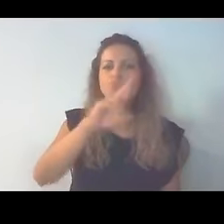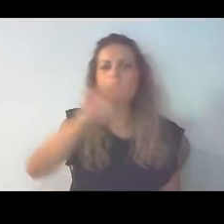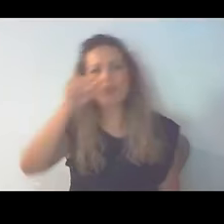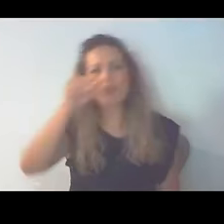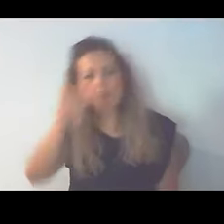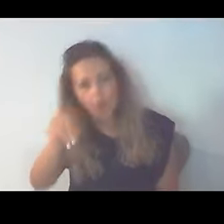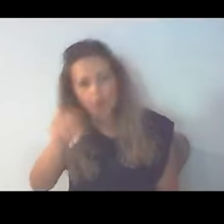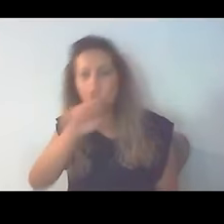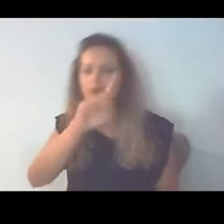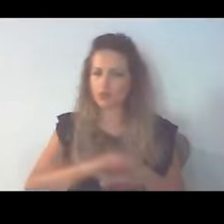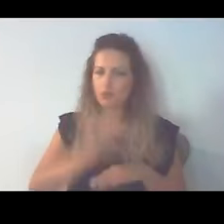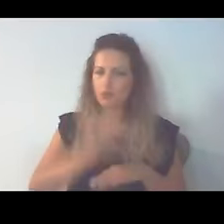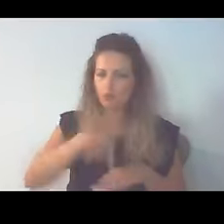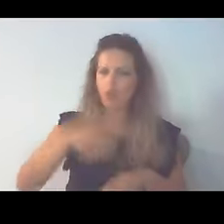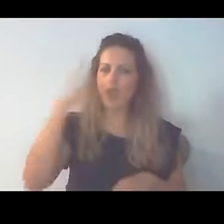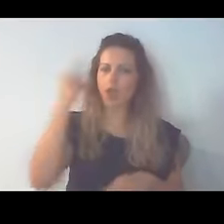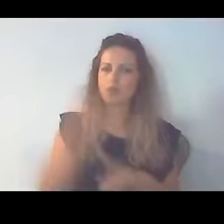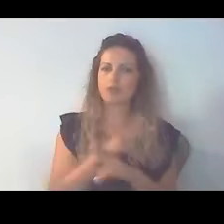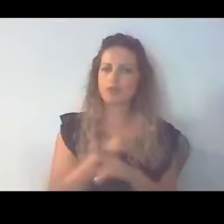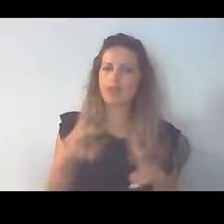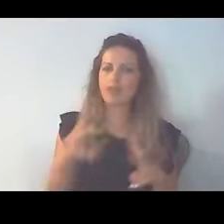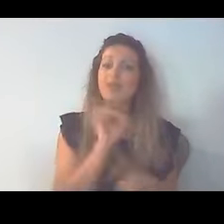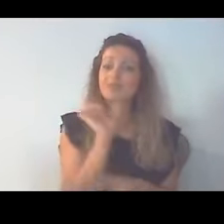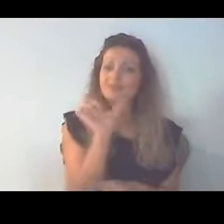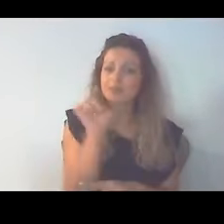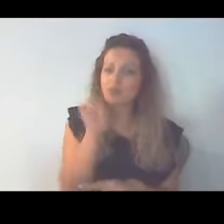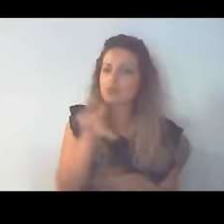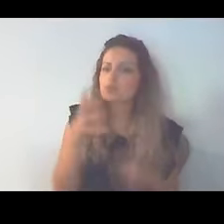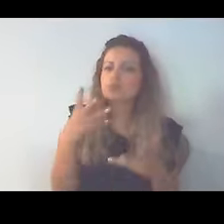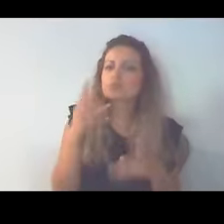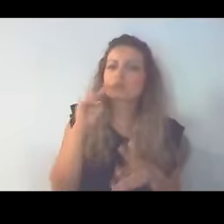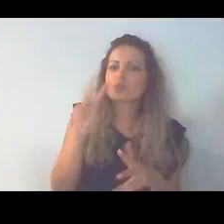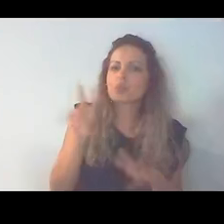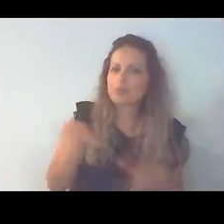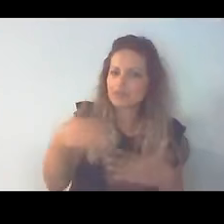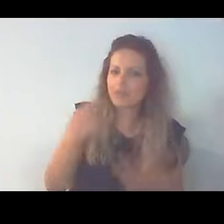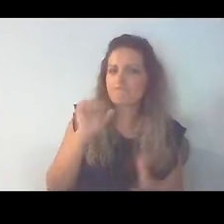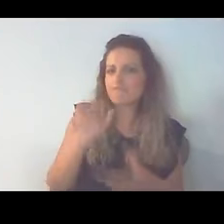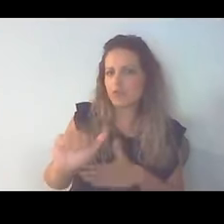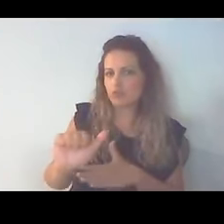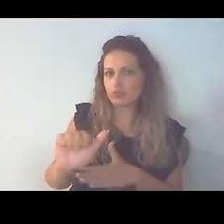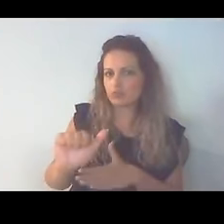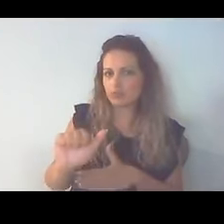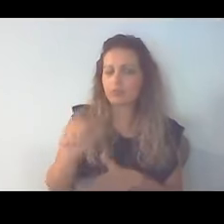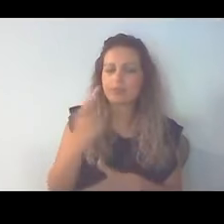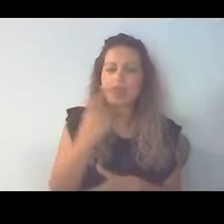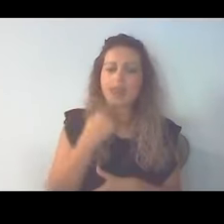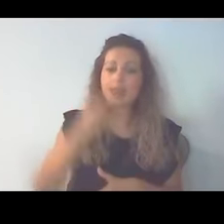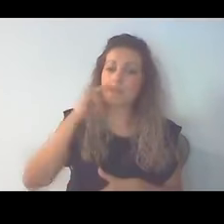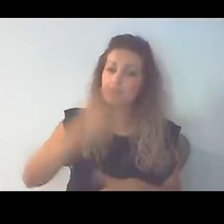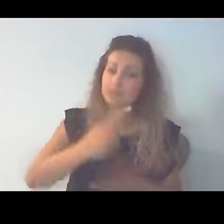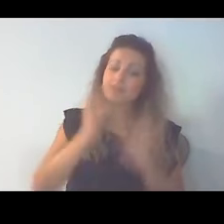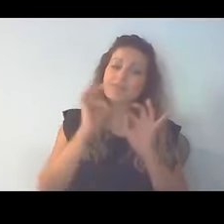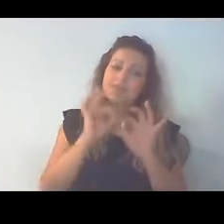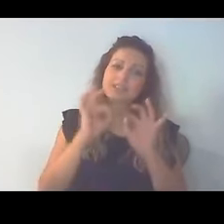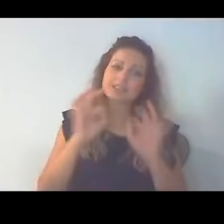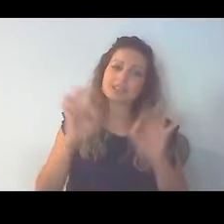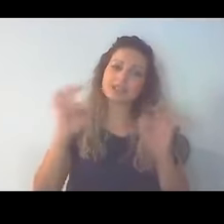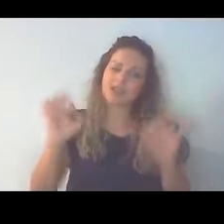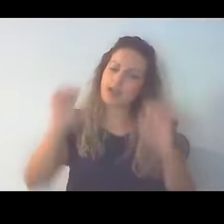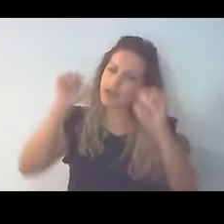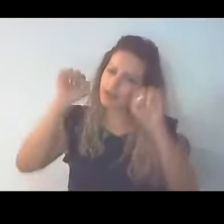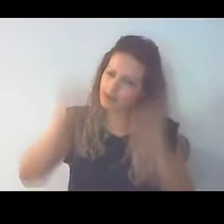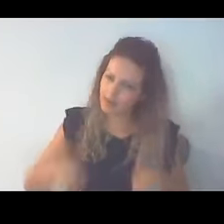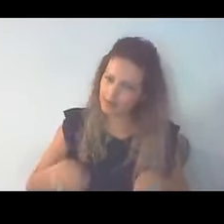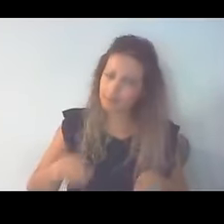και κατά τη γνώμη μας αναδείχθηκε και με το ζήτημα της Τούνη, το οποίο πήρε μεγάλες